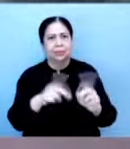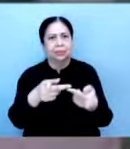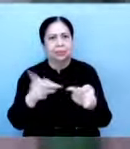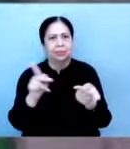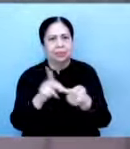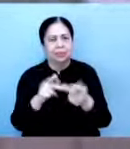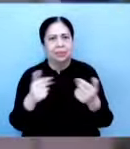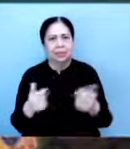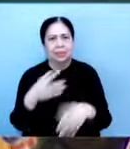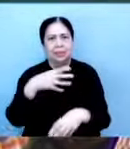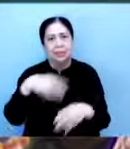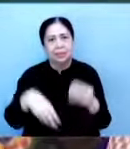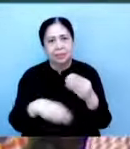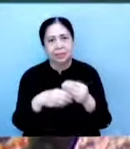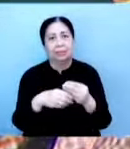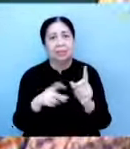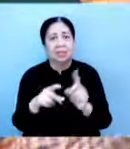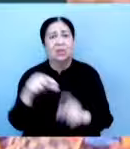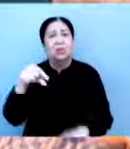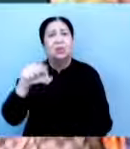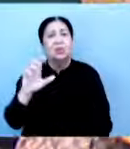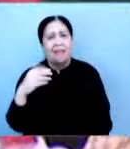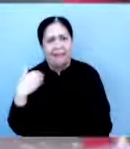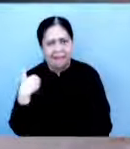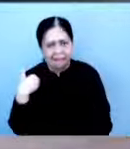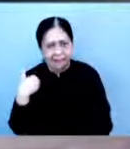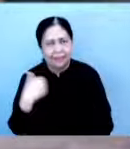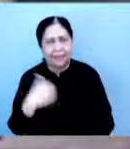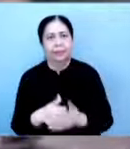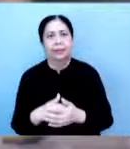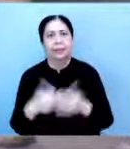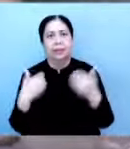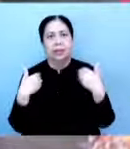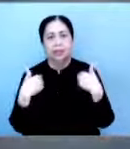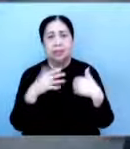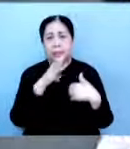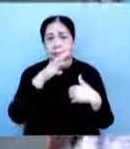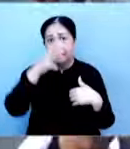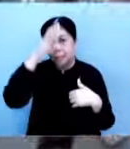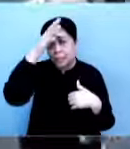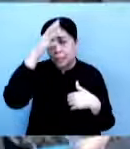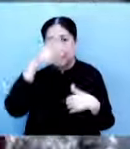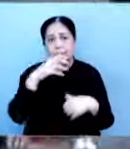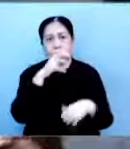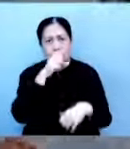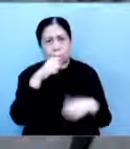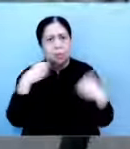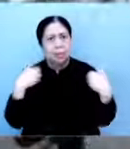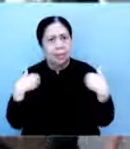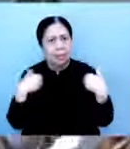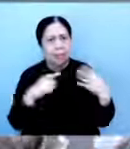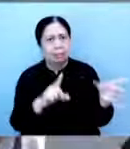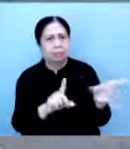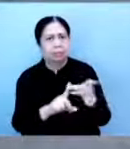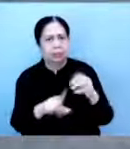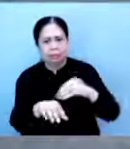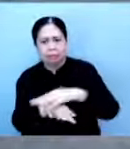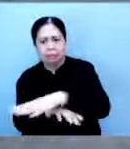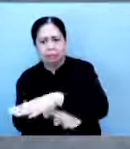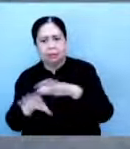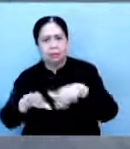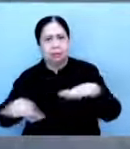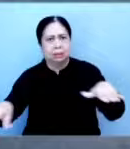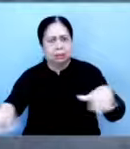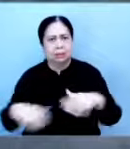kabilang na sa Quezon City maliban dito mga magulang o mga matatanda rin ang nakahawa sa mga bata ng ptosis